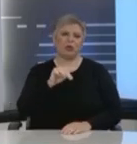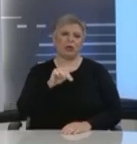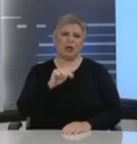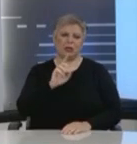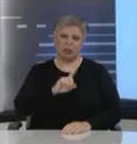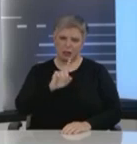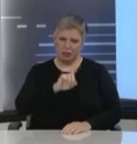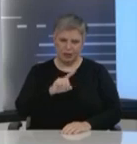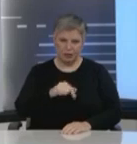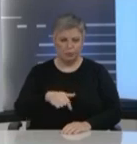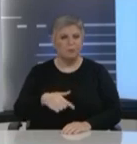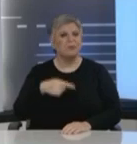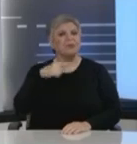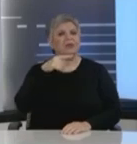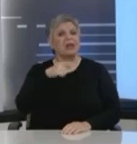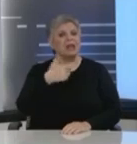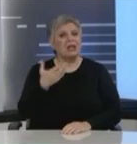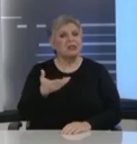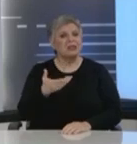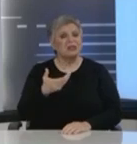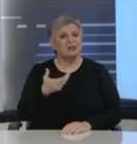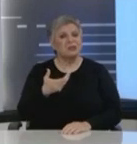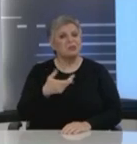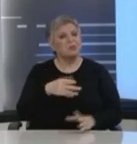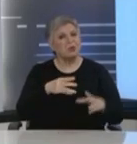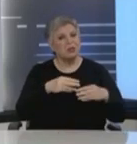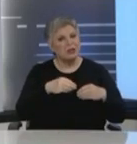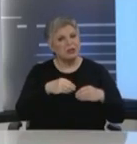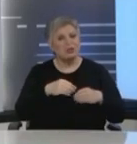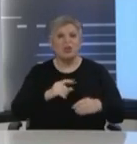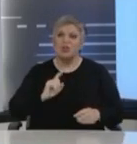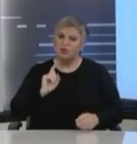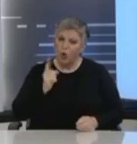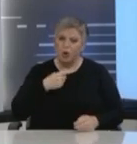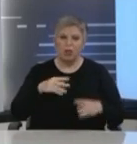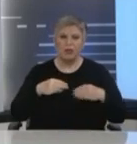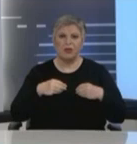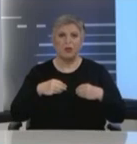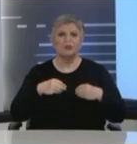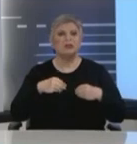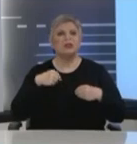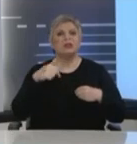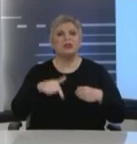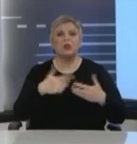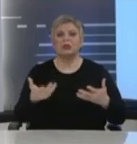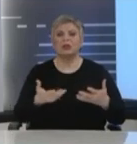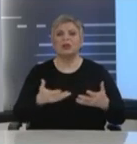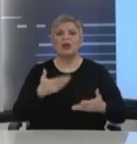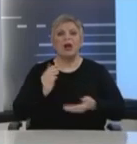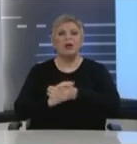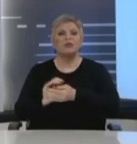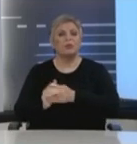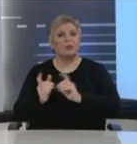Μητσοτάκη, αποδέχεστε και αποδεχόμαστε ότι υπάρχει σκευωρία. Αποδέχεστε όμως ότι